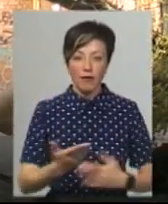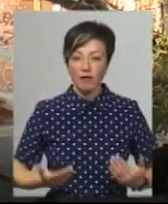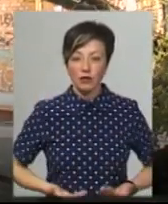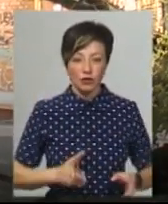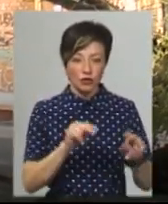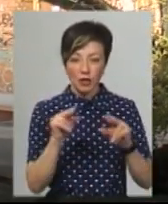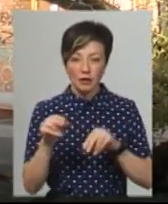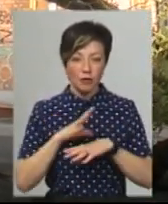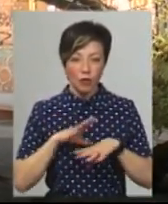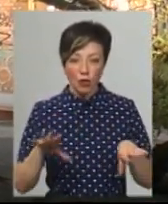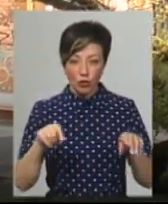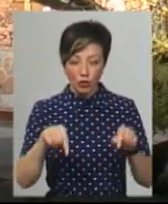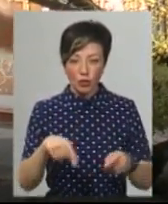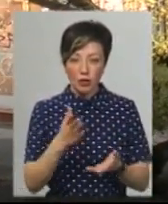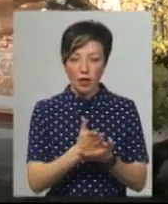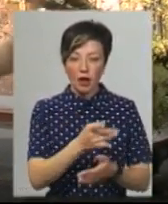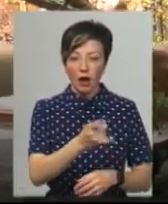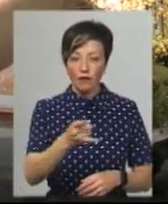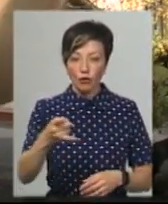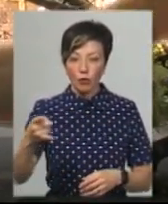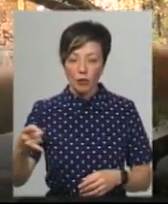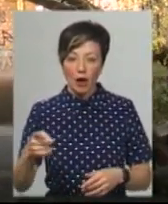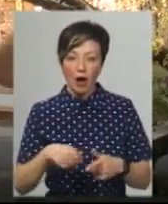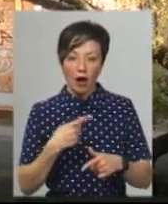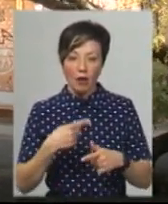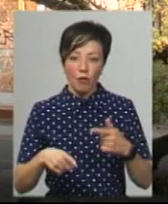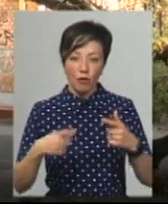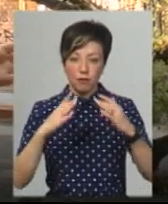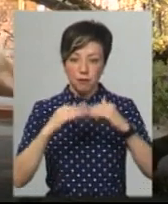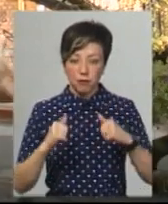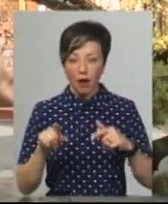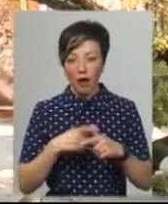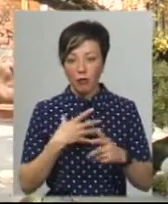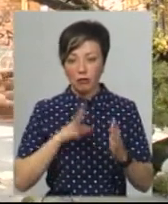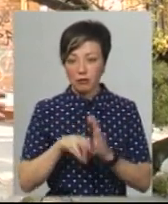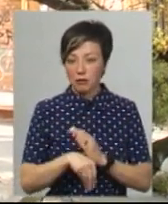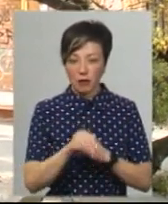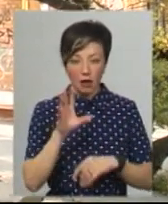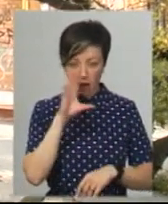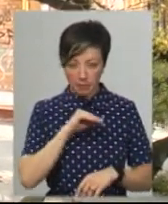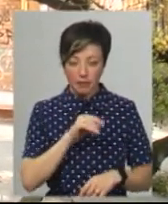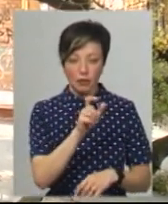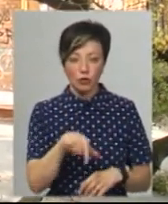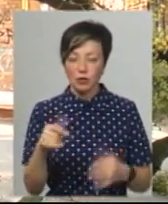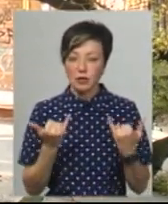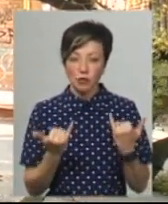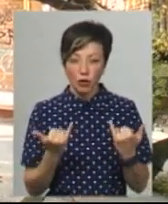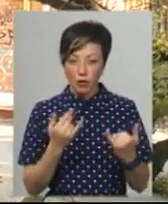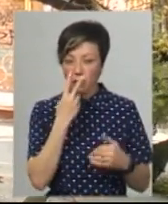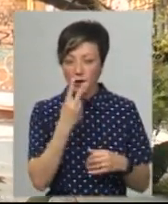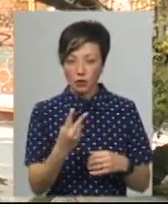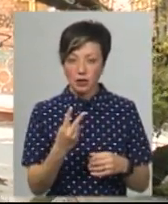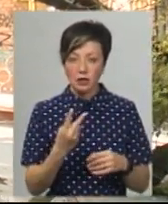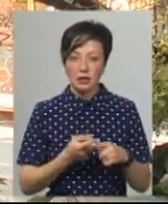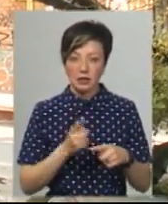не було б ні в кого. Або тут же ж і стоянка автомобілі, тобто це або пробити автомобіль, або люди, які б загинули. Зараз, сьогодні, ви ж бачите,